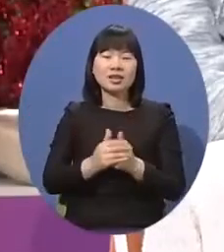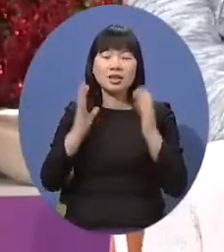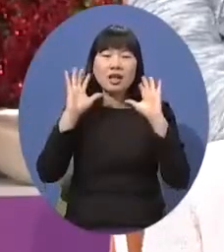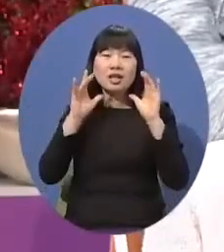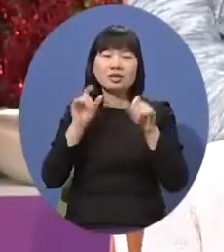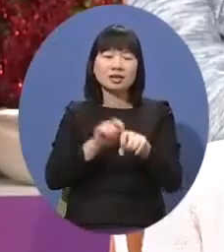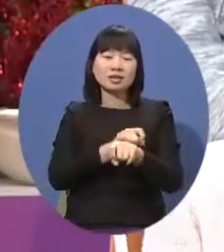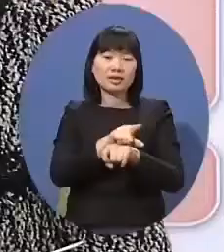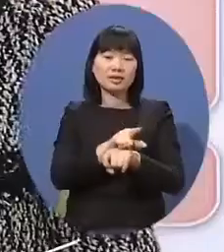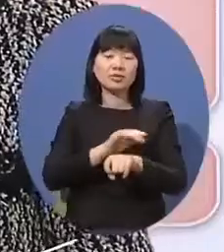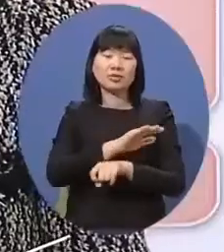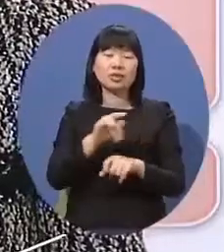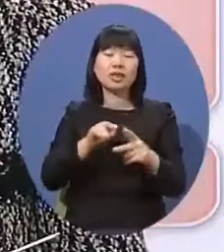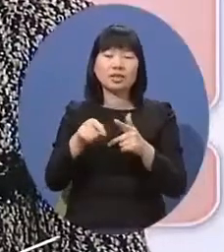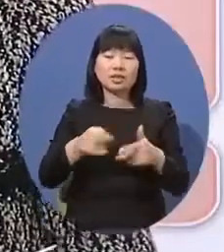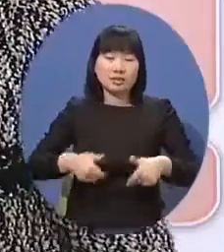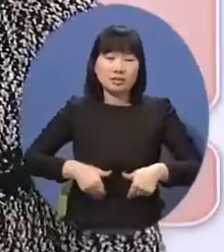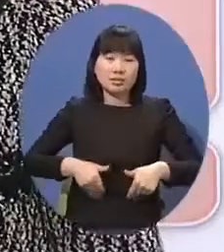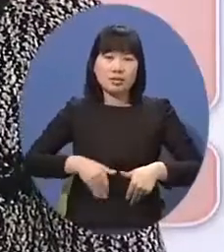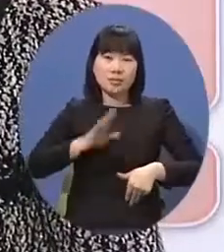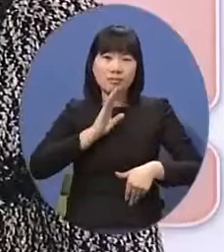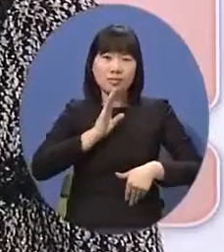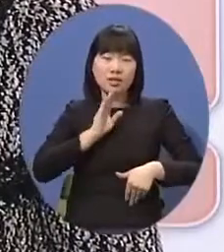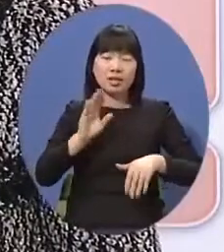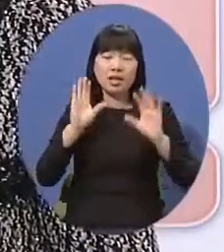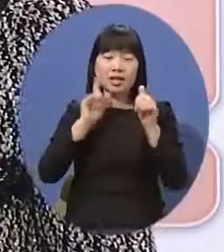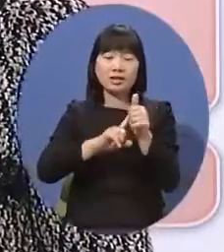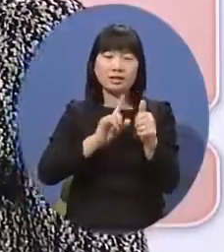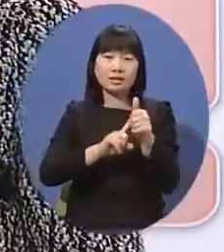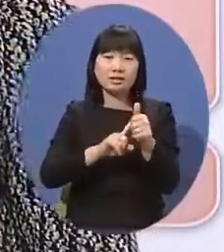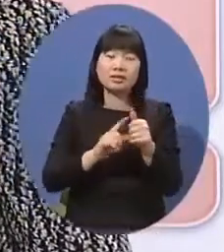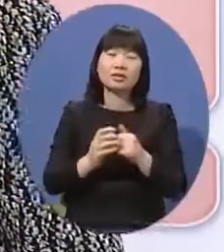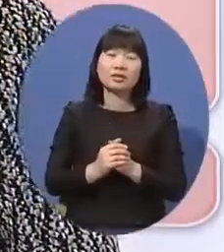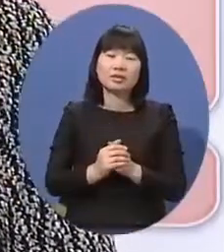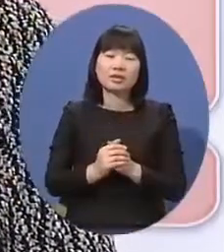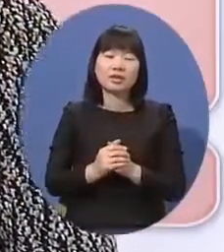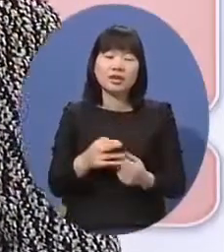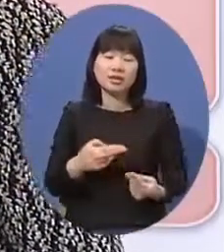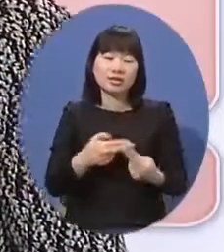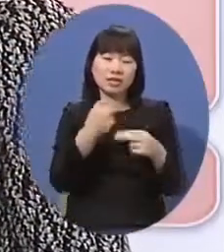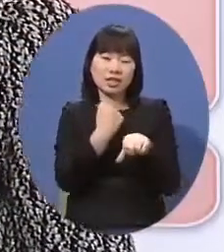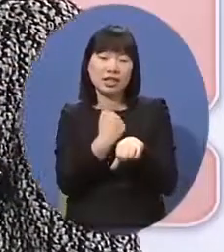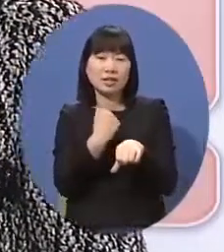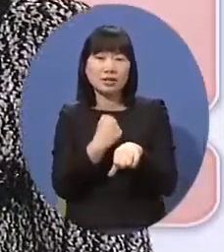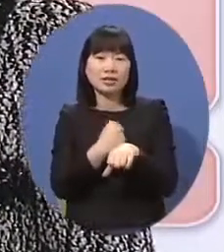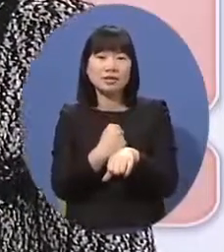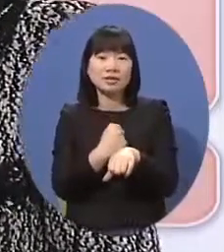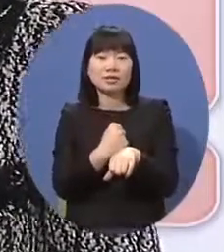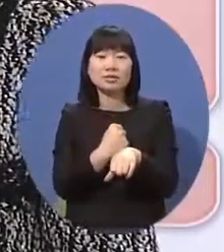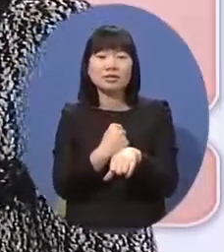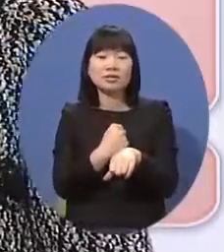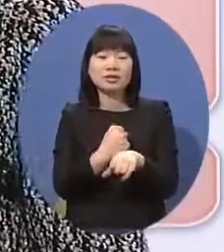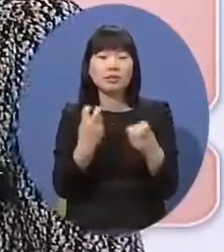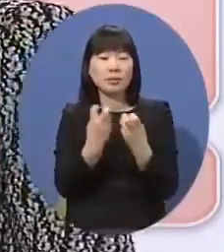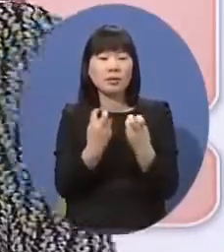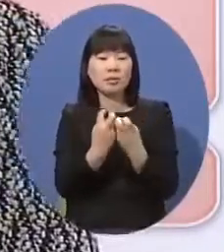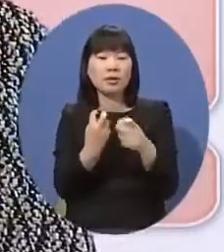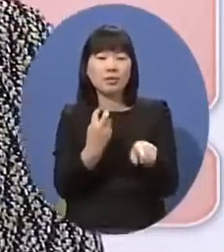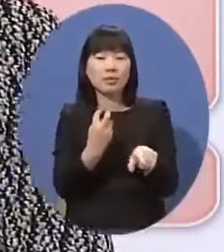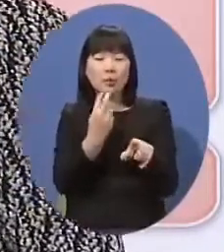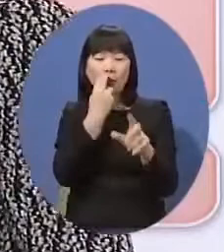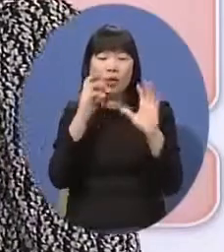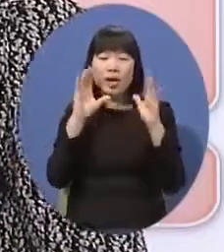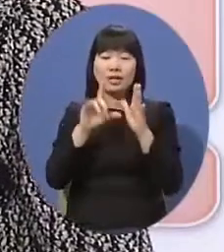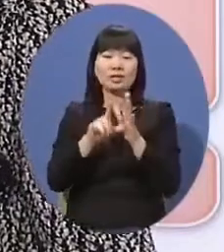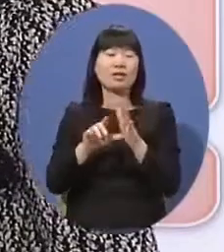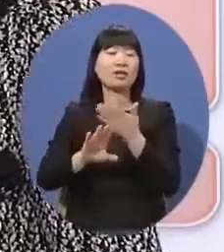그 특성도 우리가 이해를 해야 되는데요. 이때 아이들의 그 저장하는 그 방식이 또